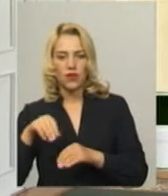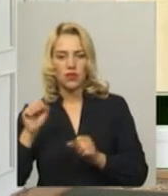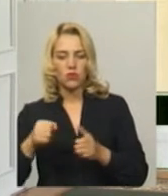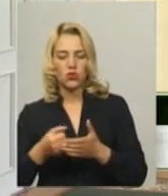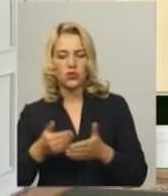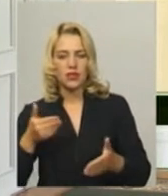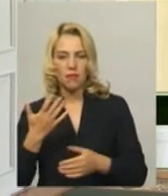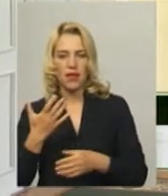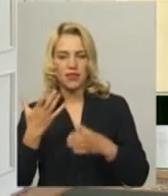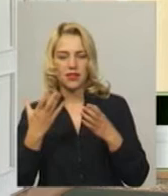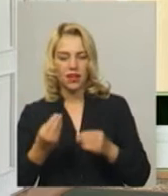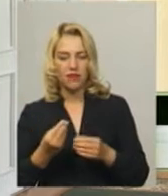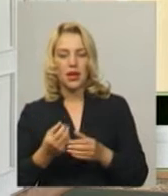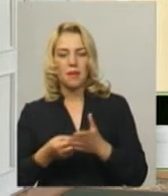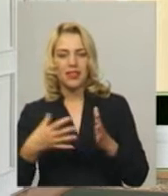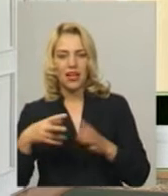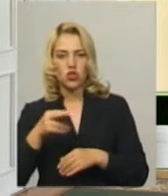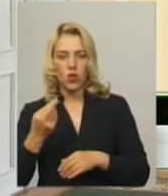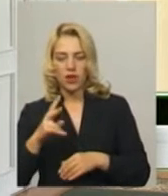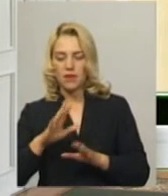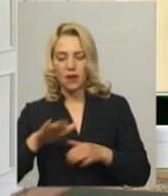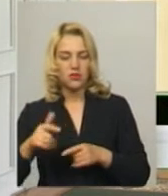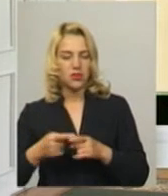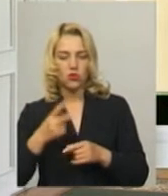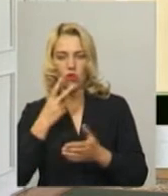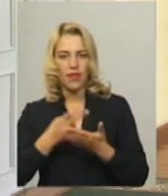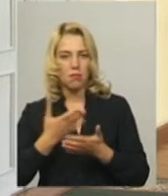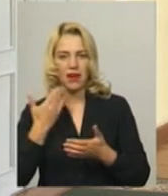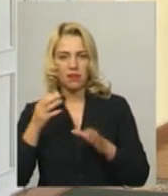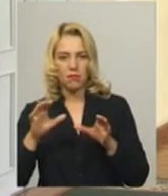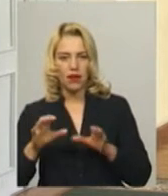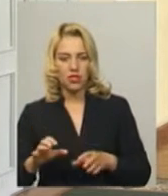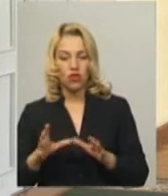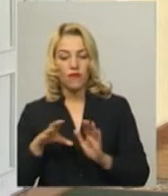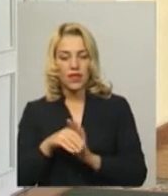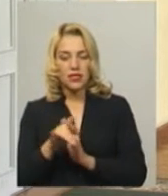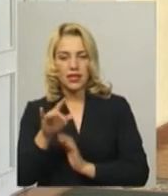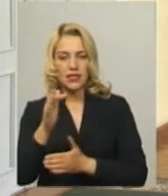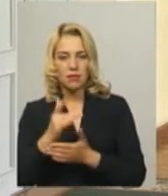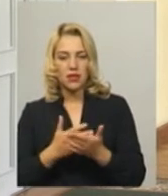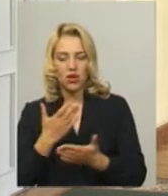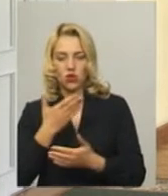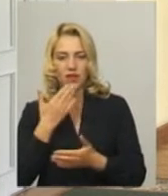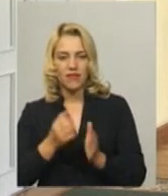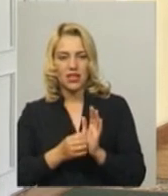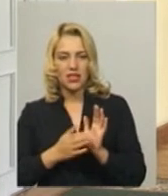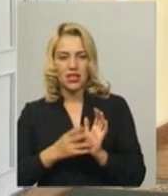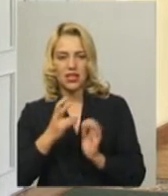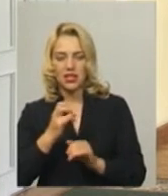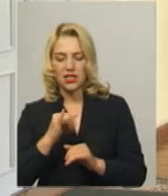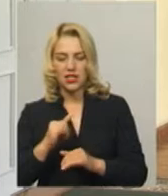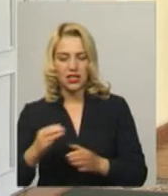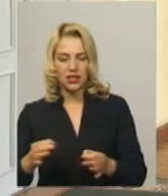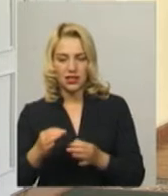тобто 15 липня. Після цього не передбачено. Внести себе до списку, якщо не внесений ніде на жодній дільниці,